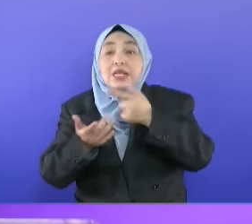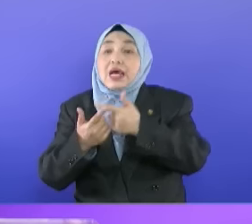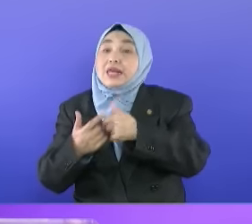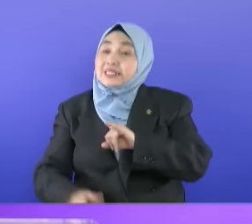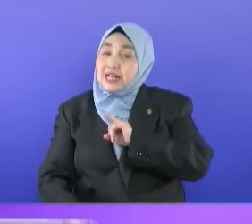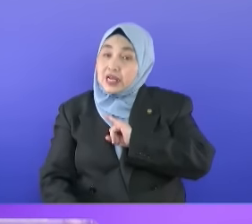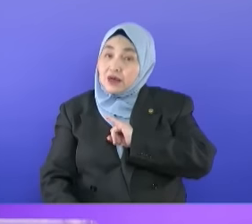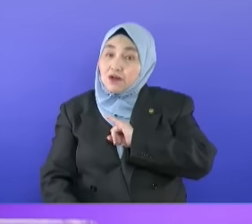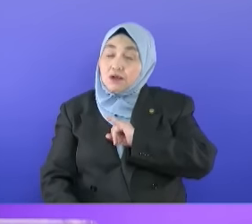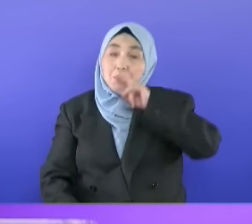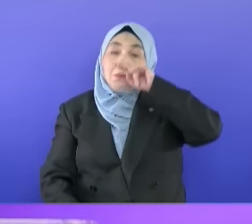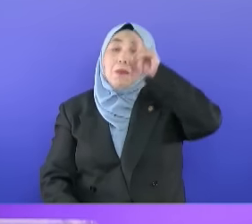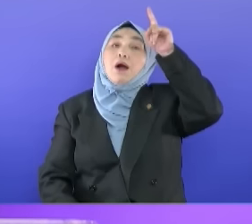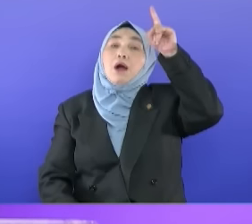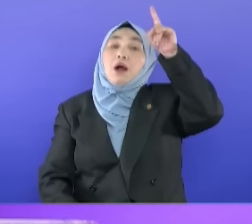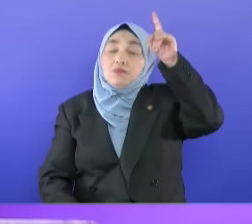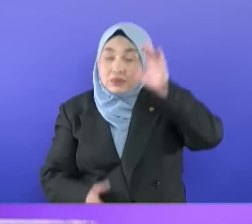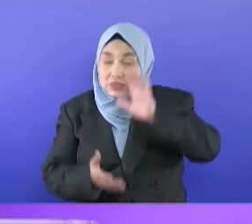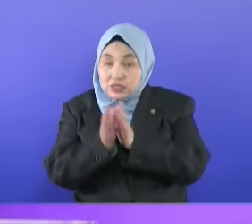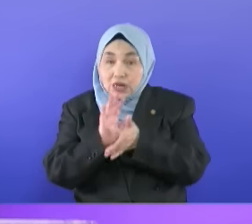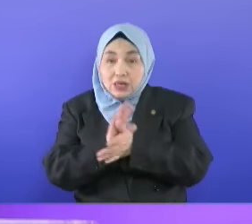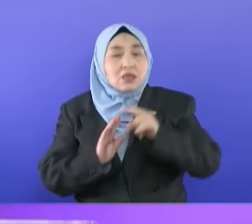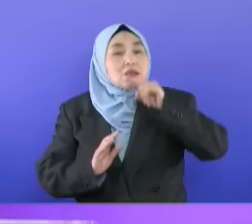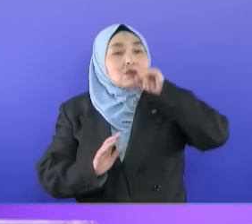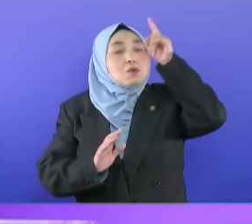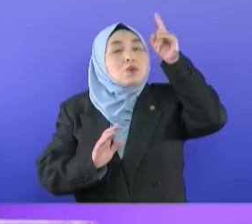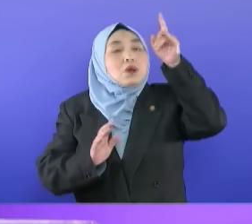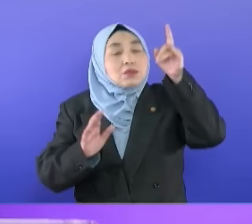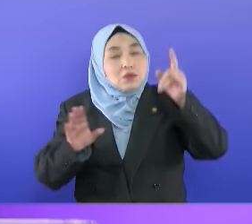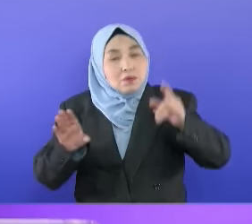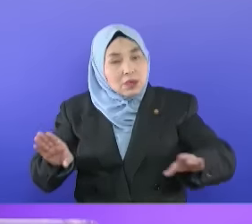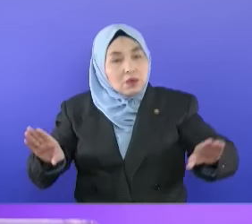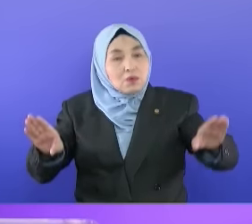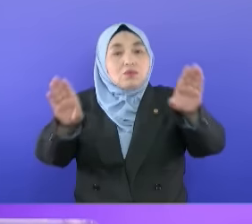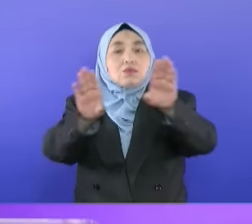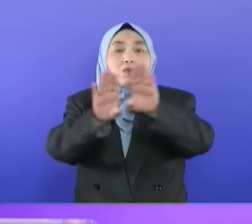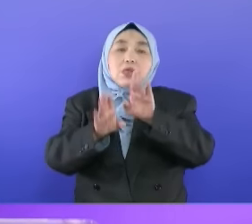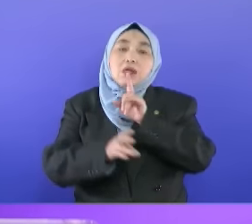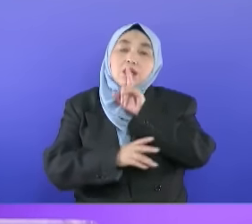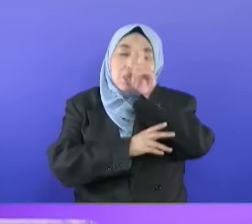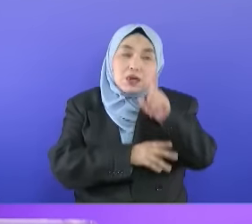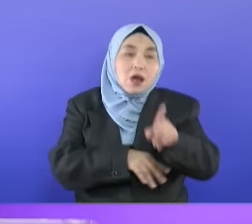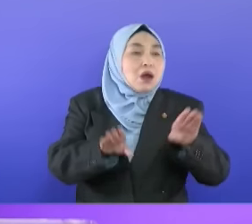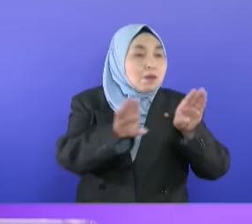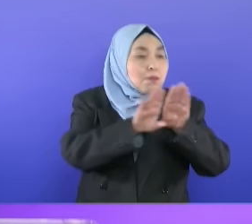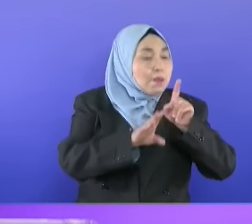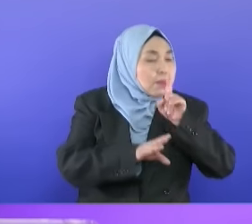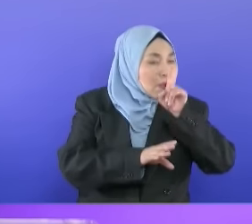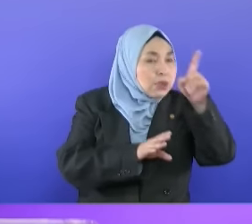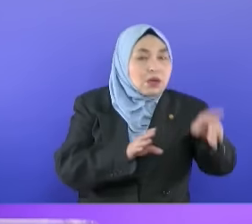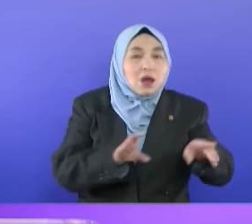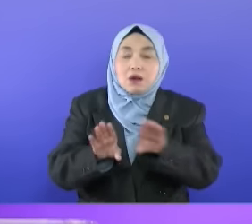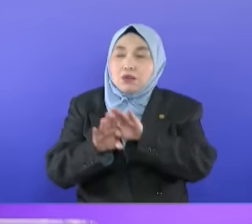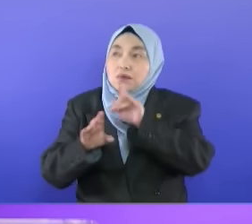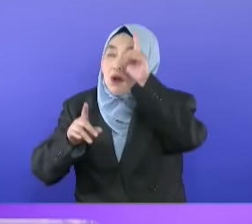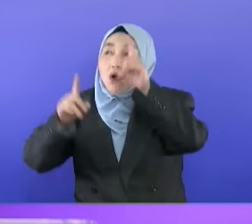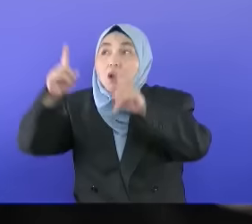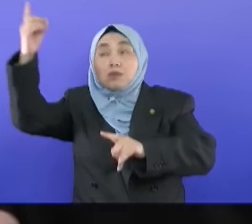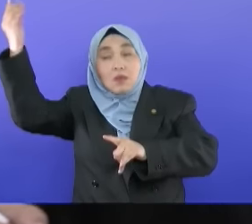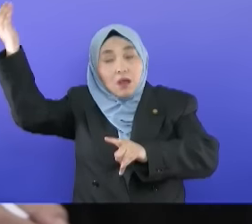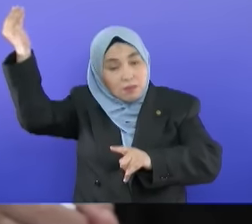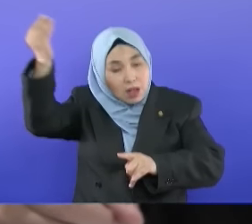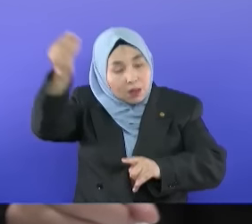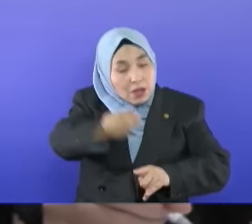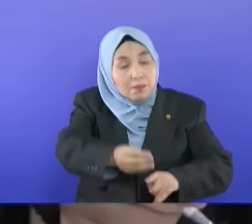saya ya Dia sombong maka akhirnya kesombongan itu menutup daripada kebenaran demi kebenaran yang Allah datangkan